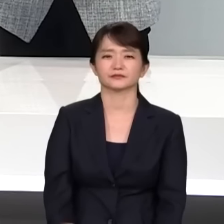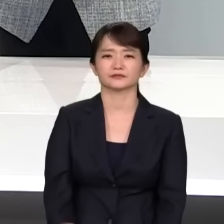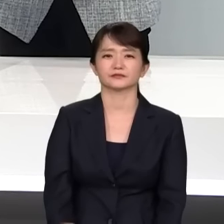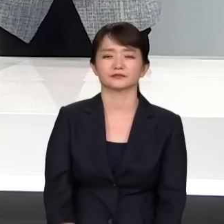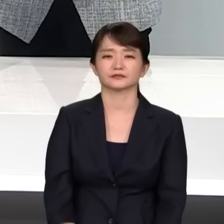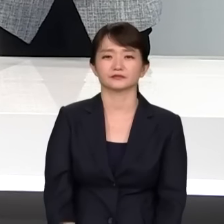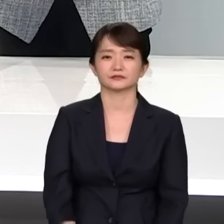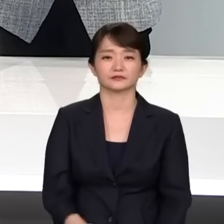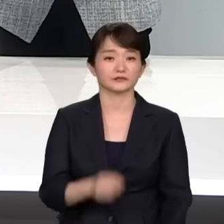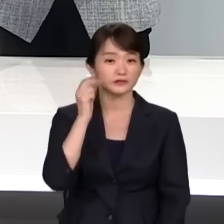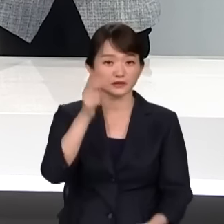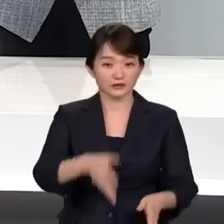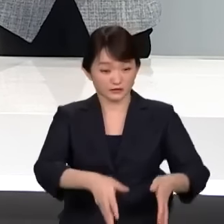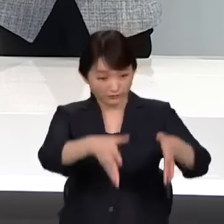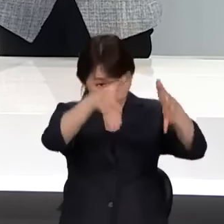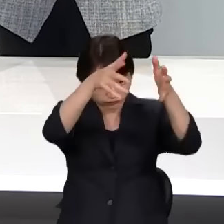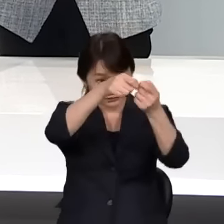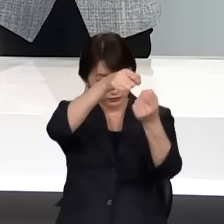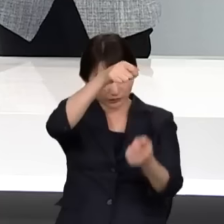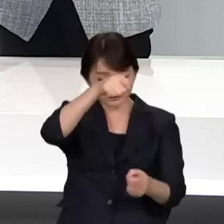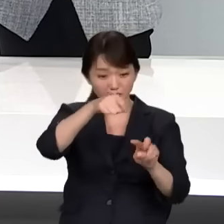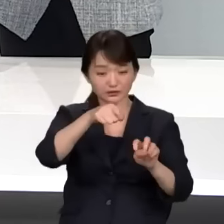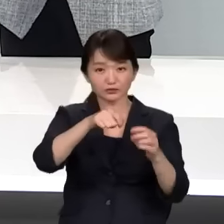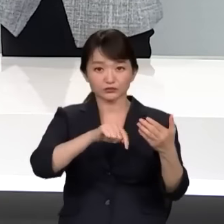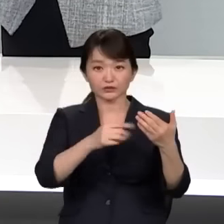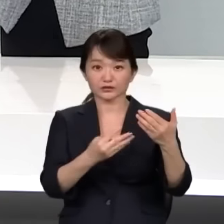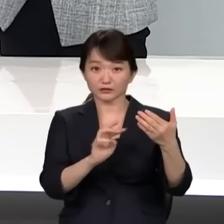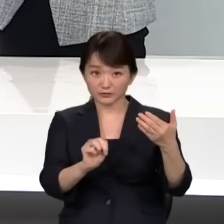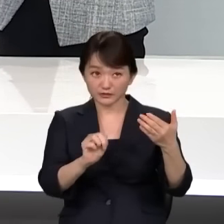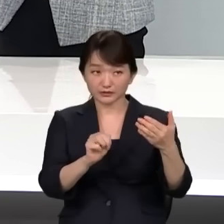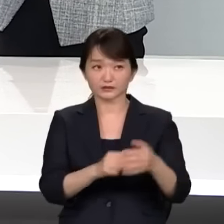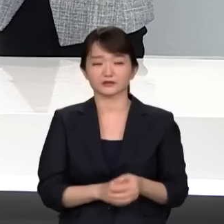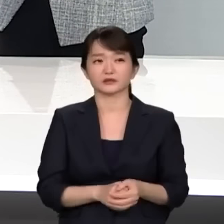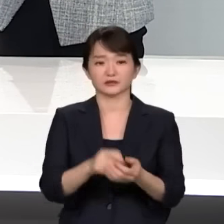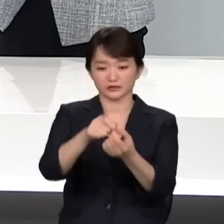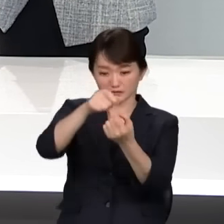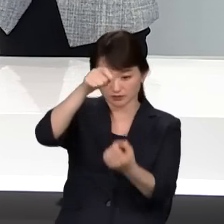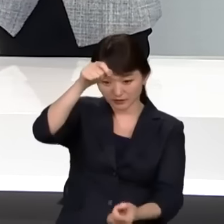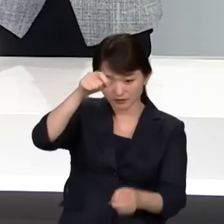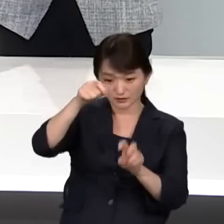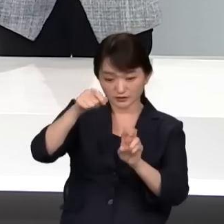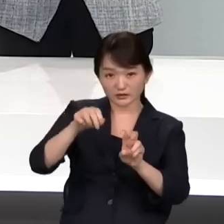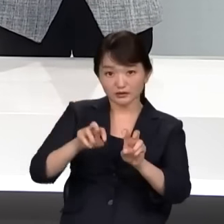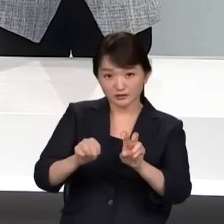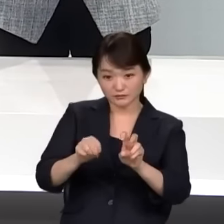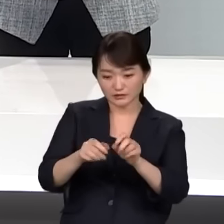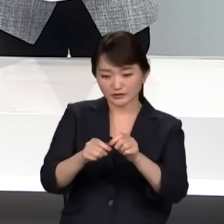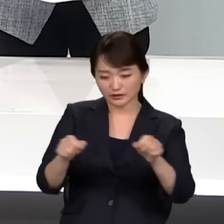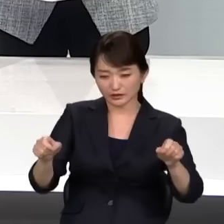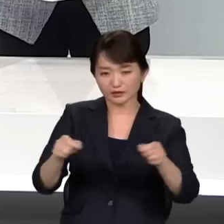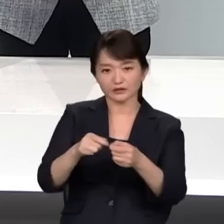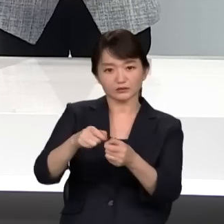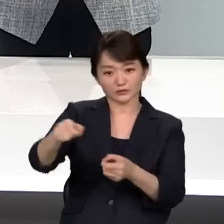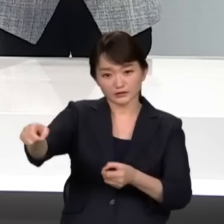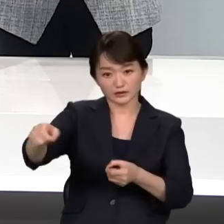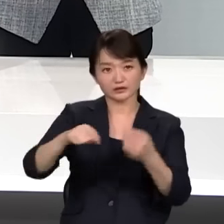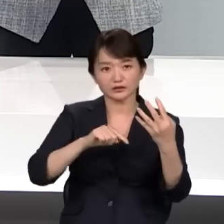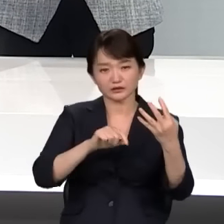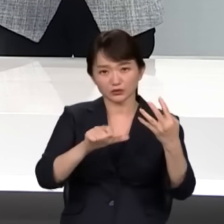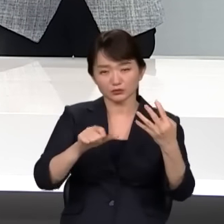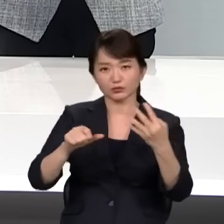불이 난 호텔 높이는 29.4m입니다. 희생자들은 20여 미터 높이에서 가로, 세로 4.5, 7.5m